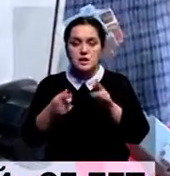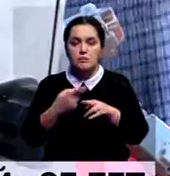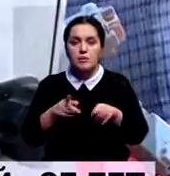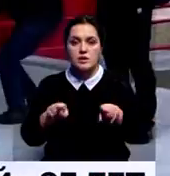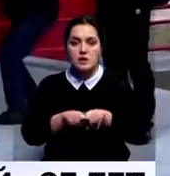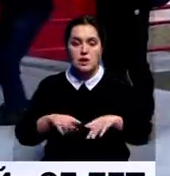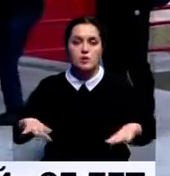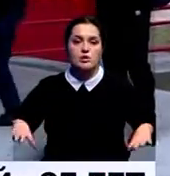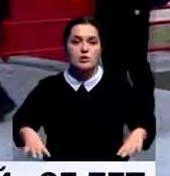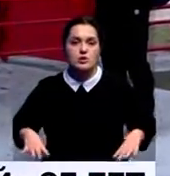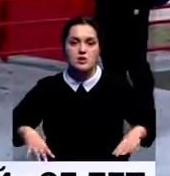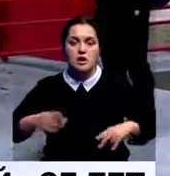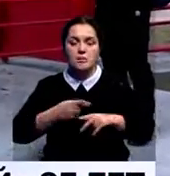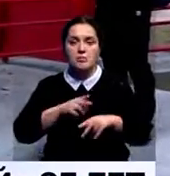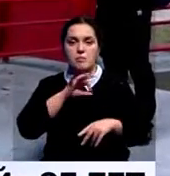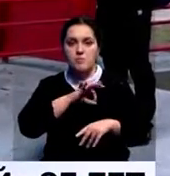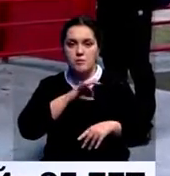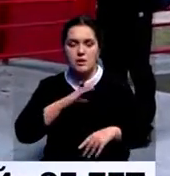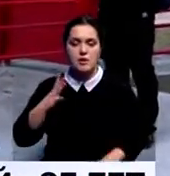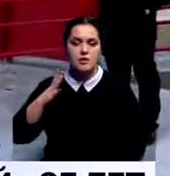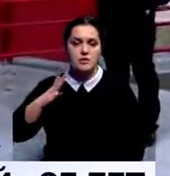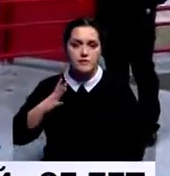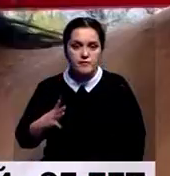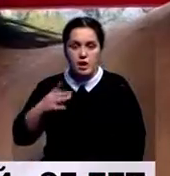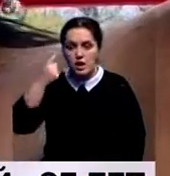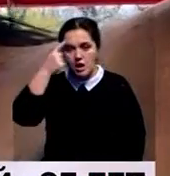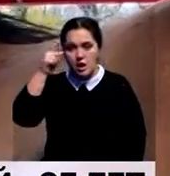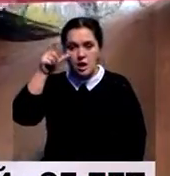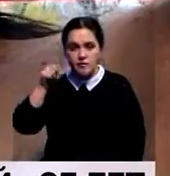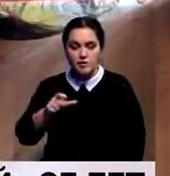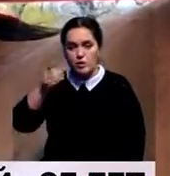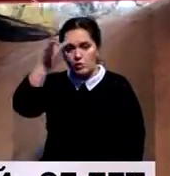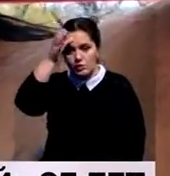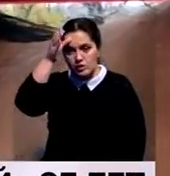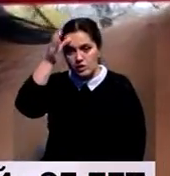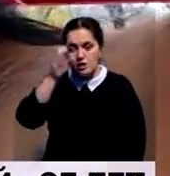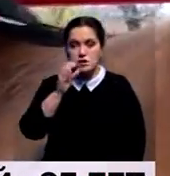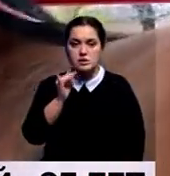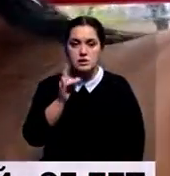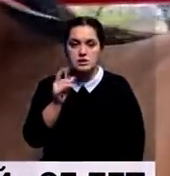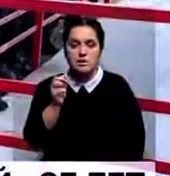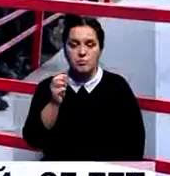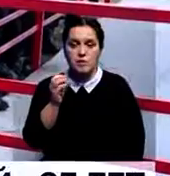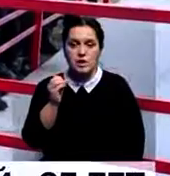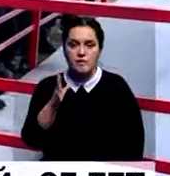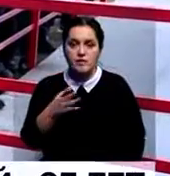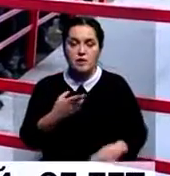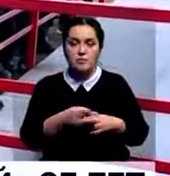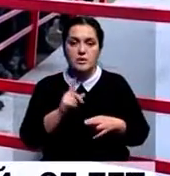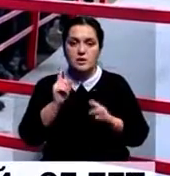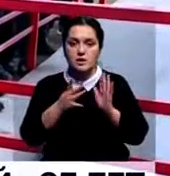Такие лошади отличаются высокой продуктивностью и выносливостью. Автор этой породы – ученый Серикбай Эрзабаев. Ее селекционер вывел